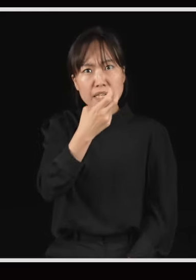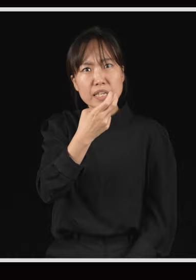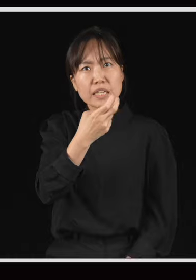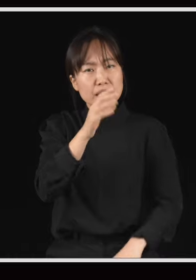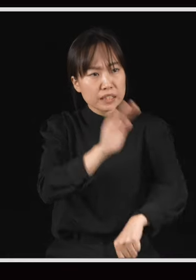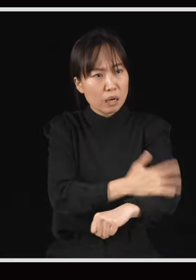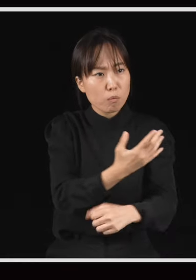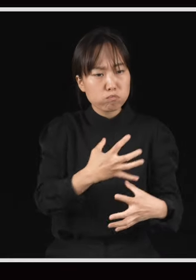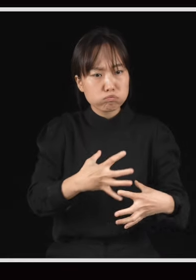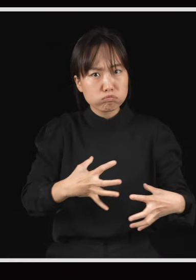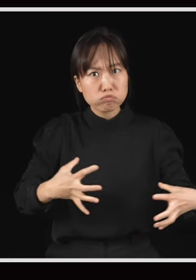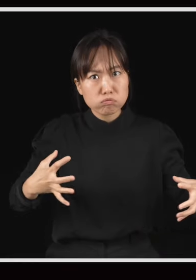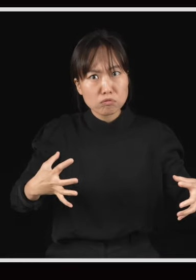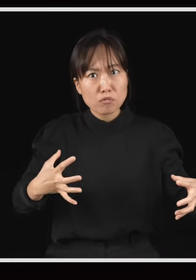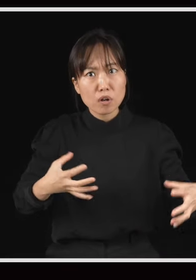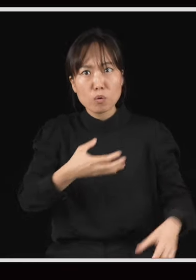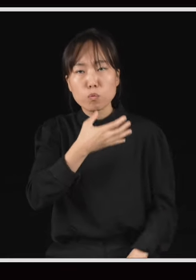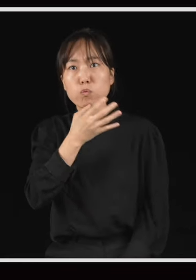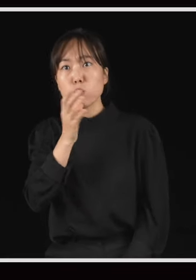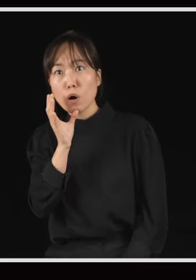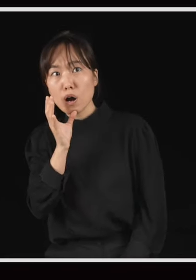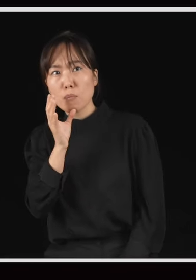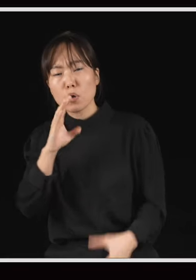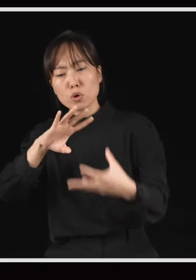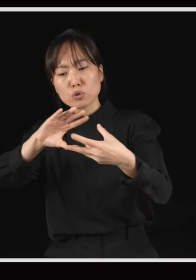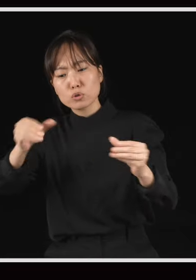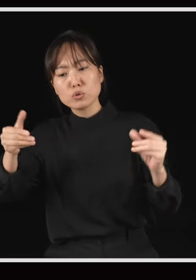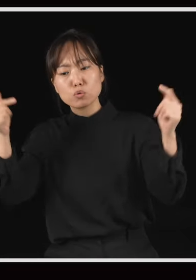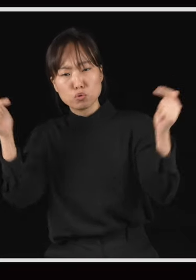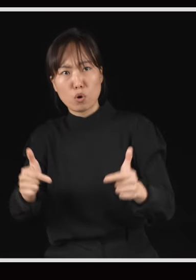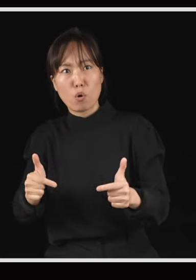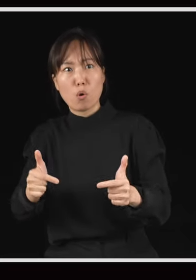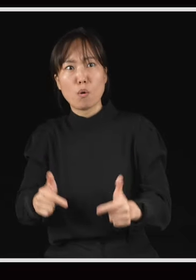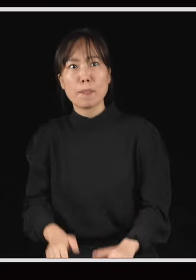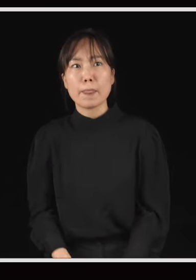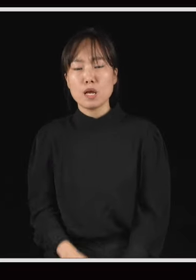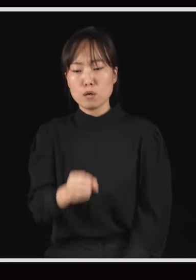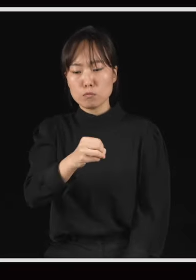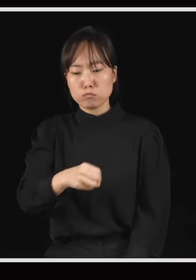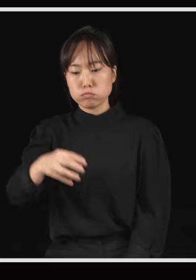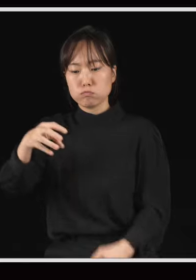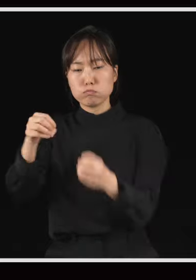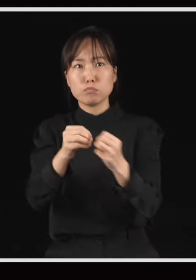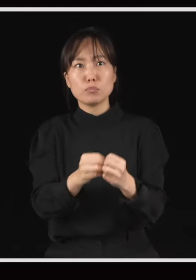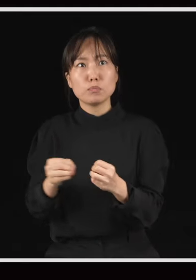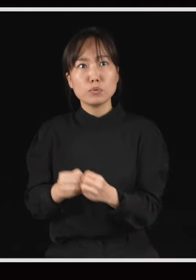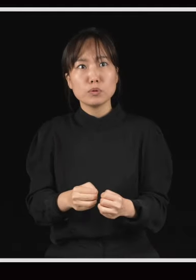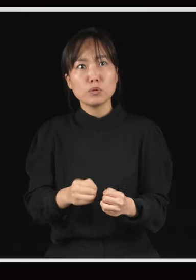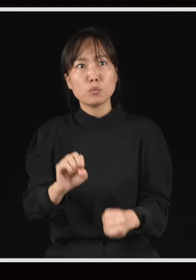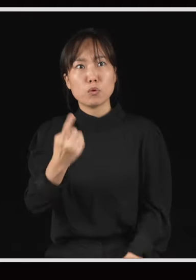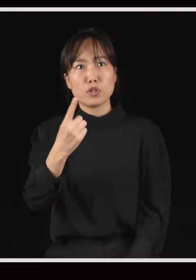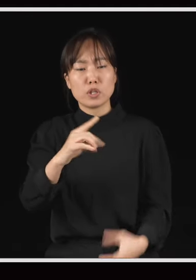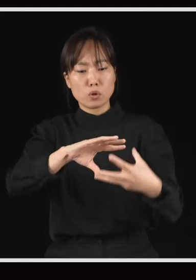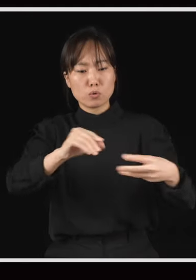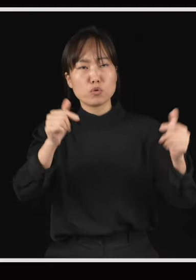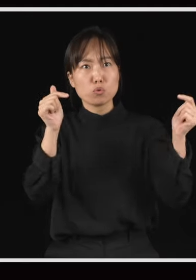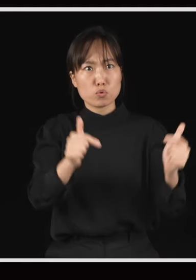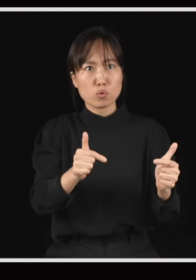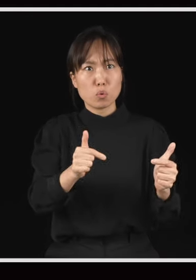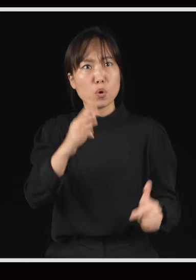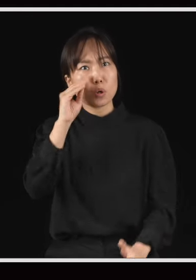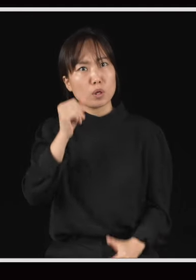심해서 비만해진 사람들이 나이가 들게 되면 근육은 더 빠진다는 거예요. 만성염증 때문에 근육이 녹게 되고